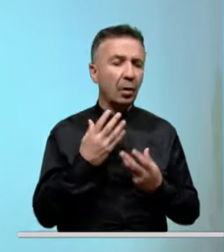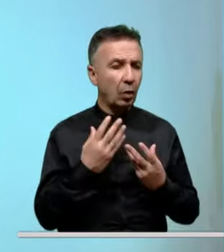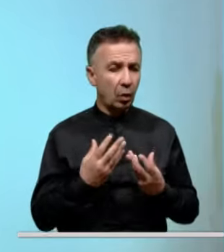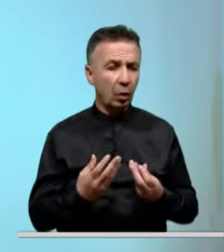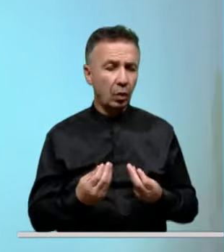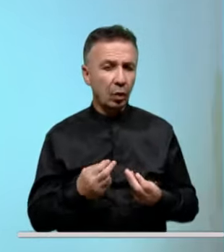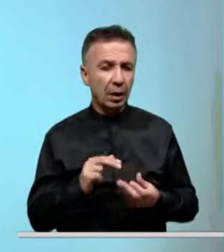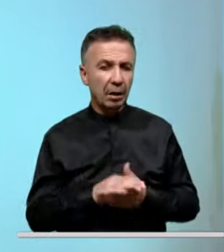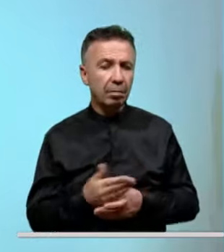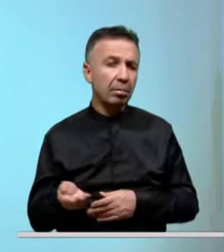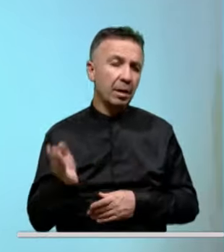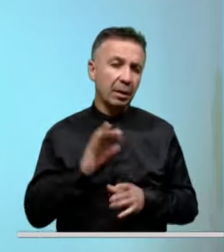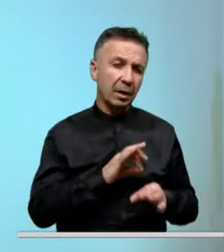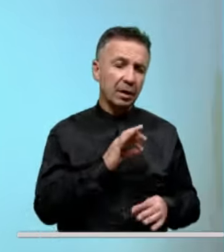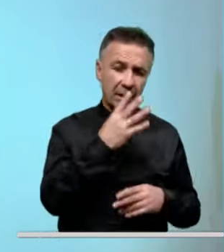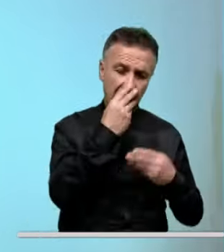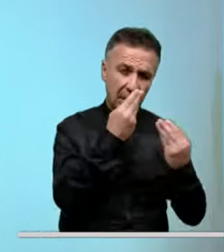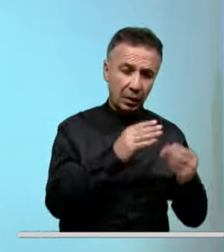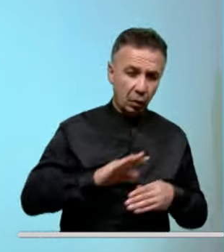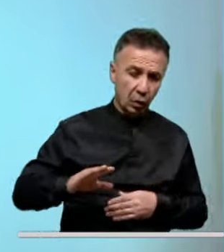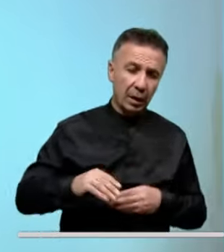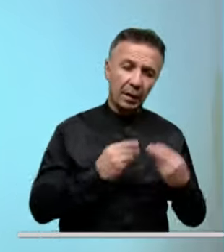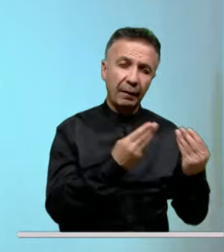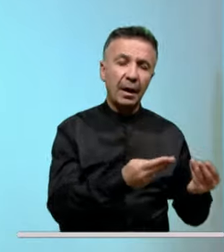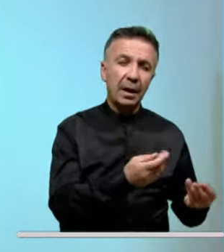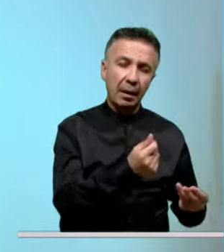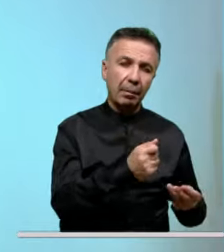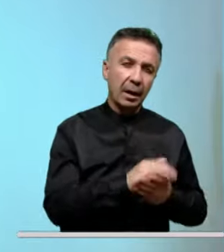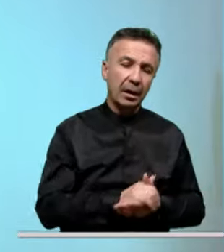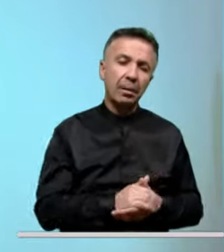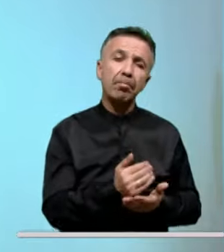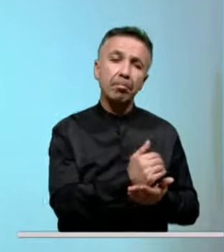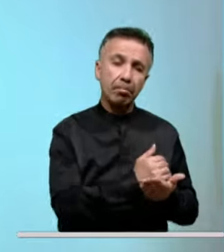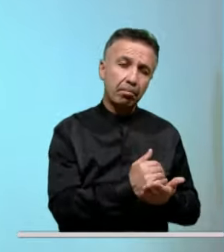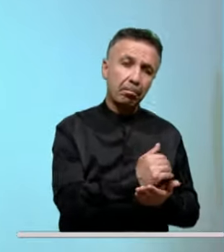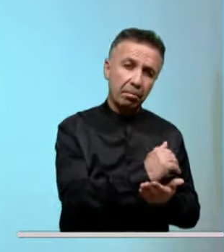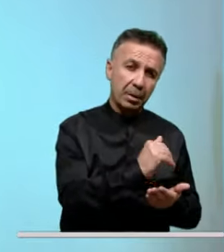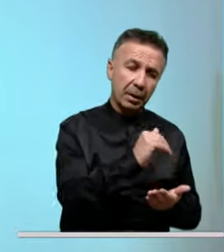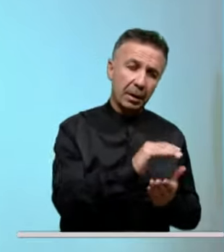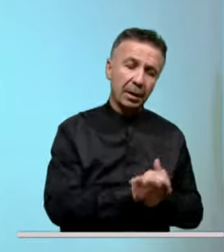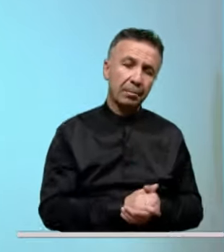gibi bir başkasının hibe ettiği, çoluk çocuğunun verdiği harçlık ve benzerlerini biriktirerek,